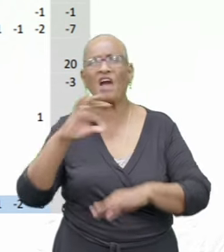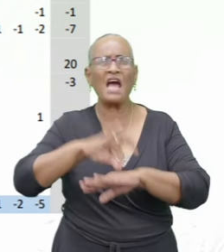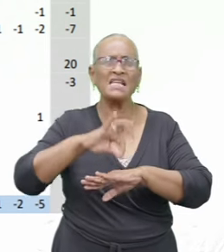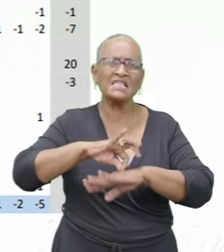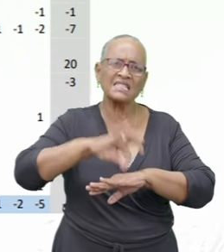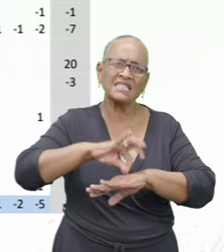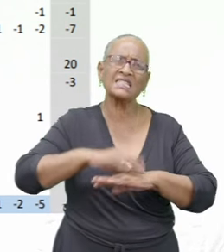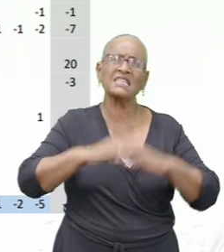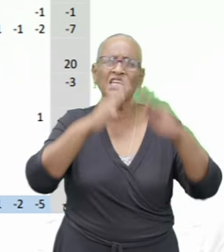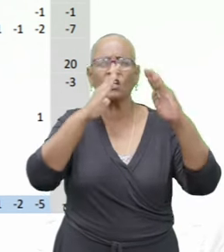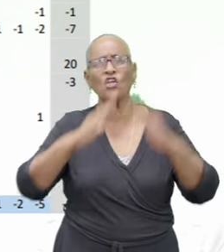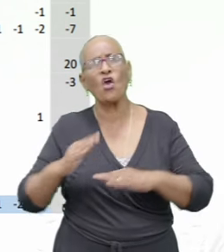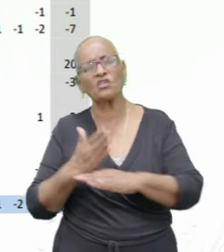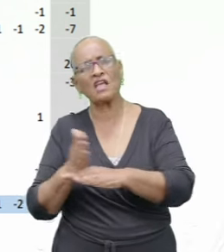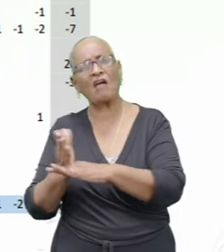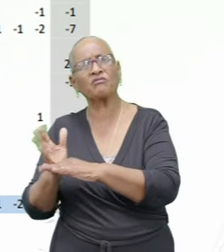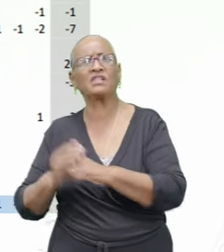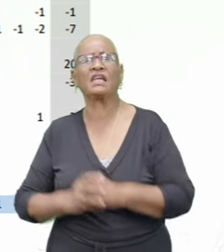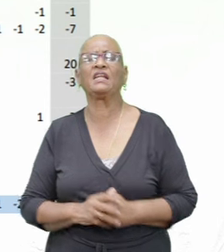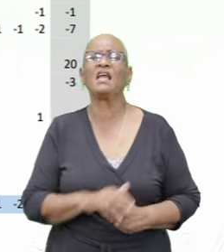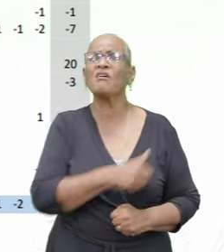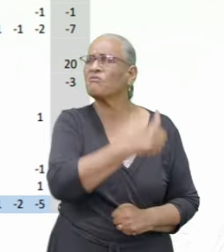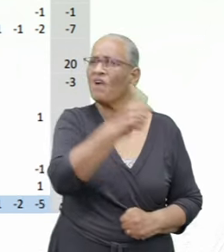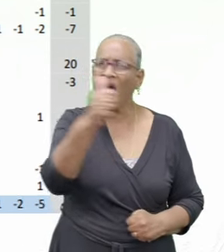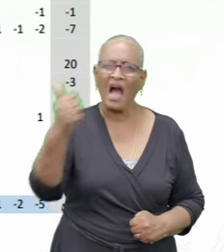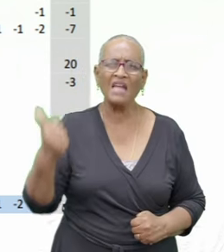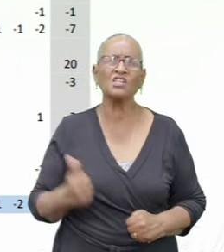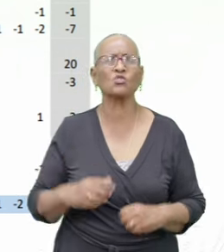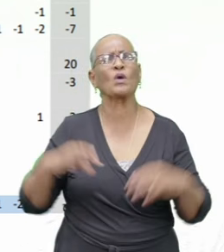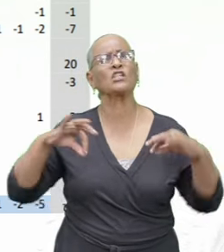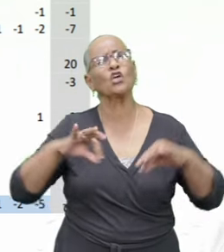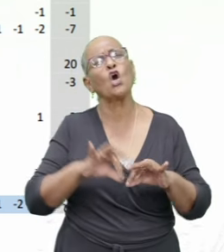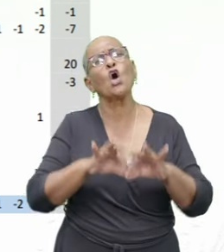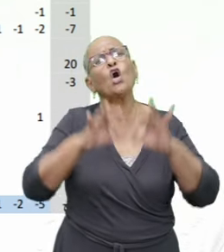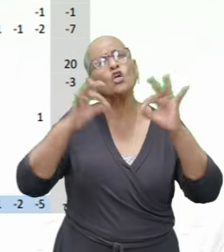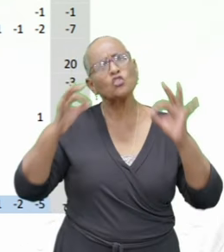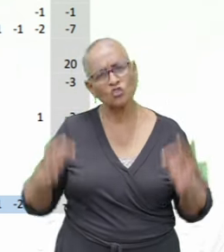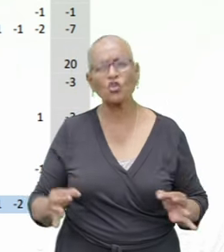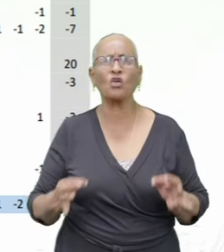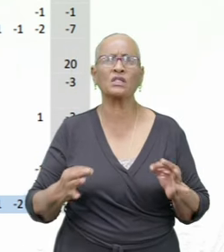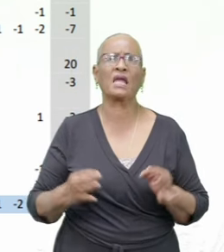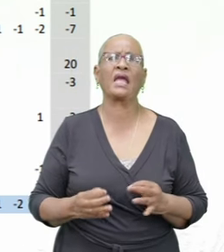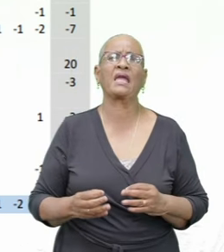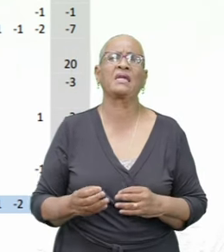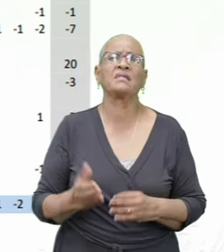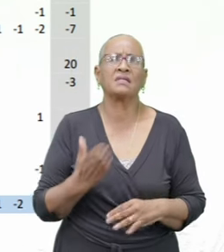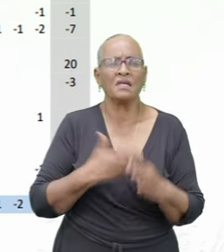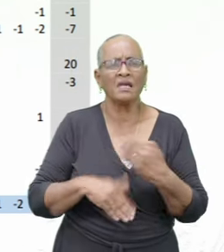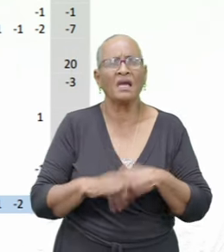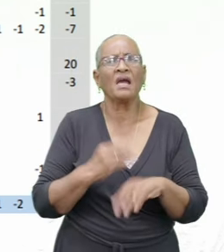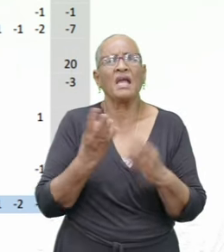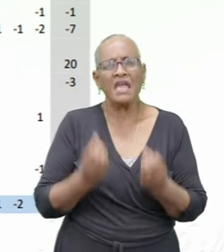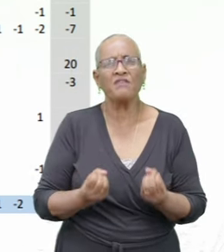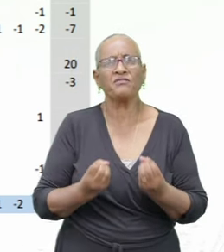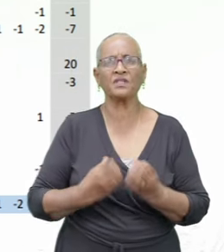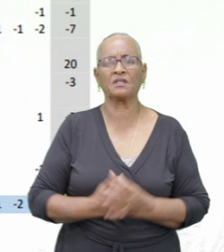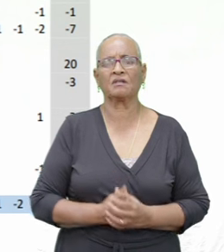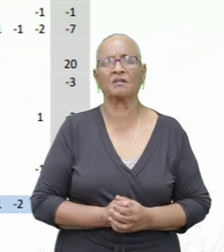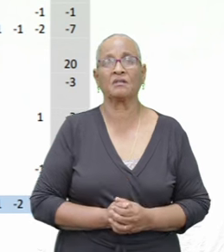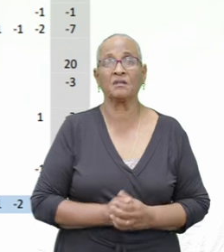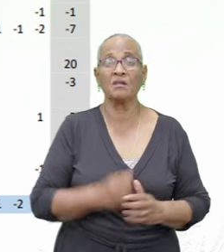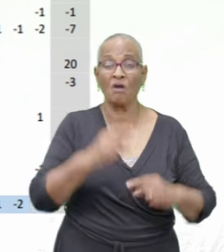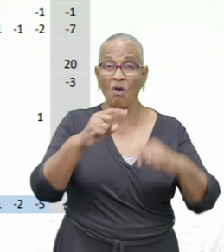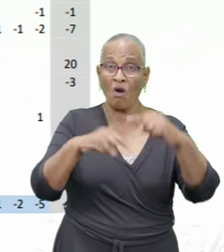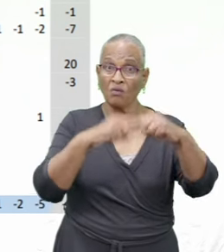om opleidingen te blijven doen, omdat je rekening moet houden met dat vraagstuk van brain drain. Dus je ziet daar de ontwikkeling